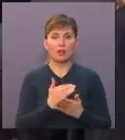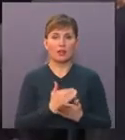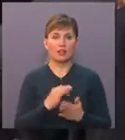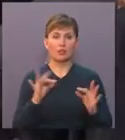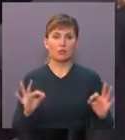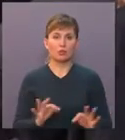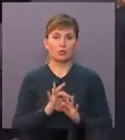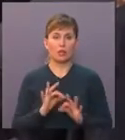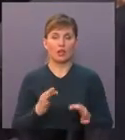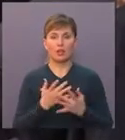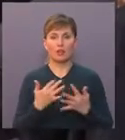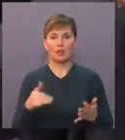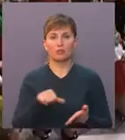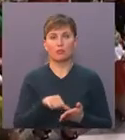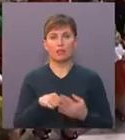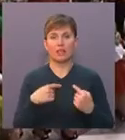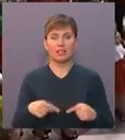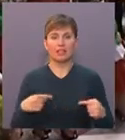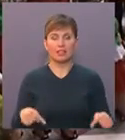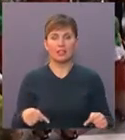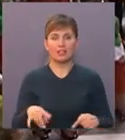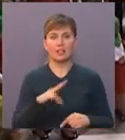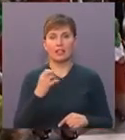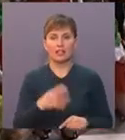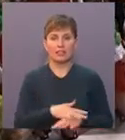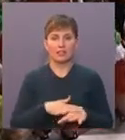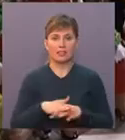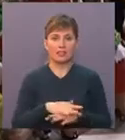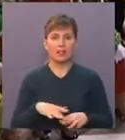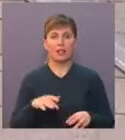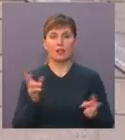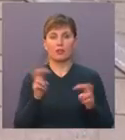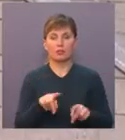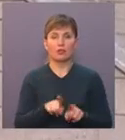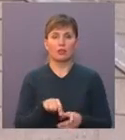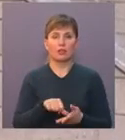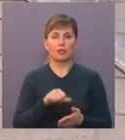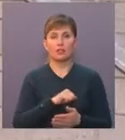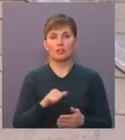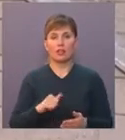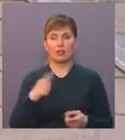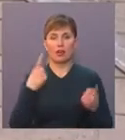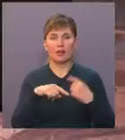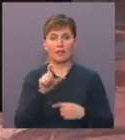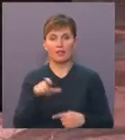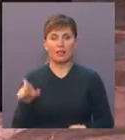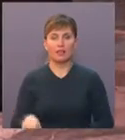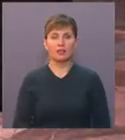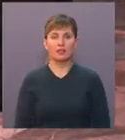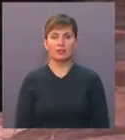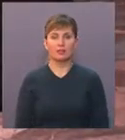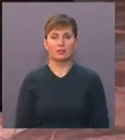и музыкальными постановками представителей различных этносов. На экспозиции также присутствовали и сами авторы картин из Ирана.